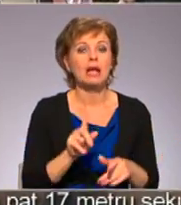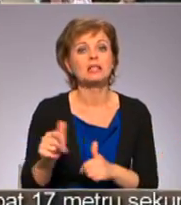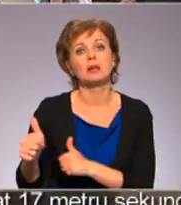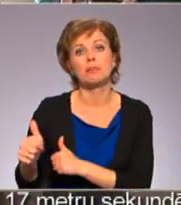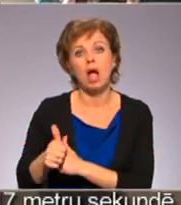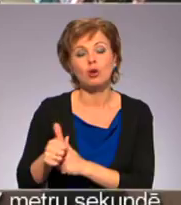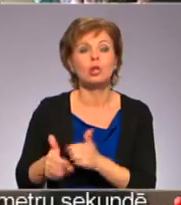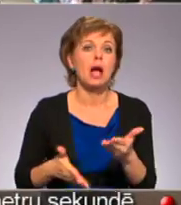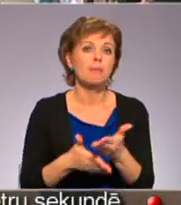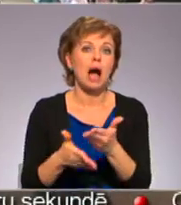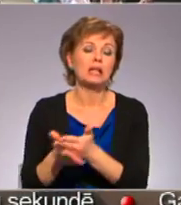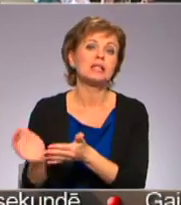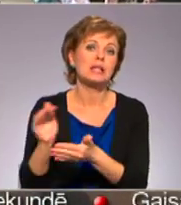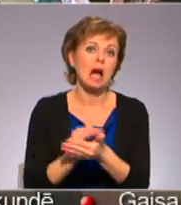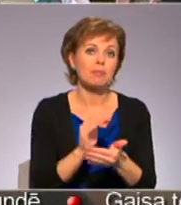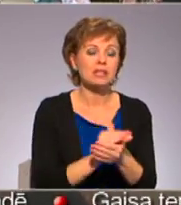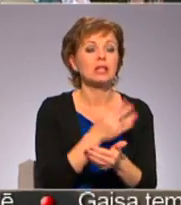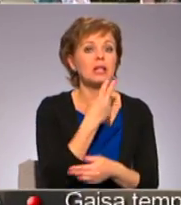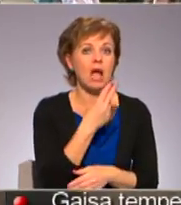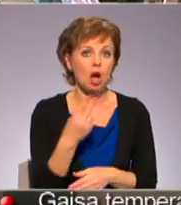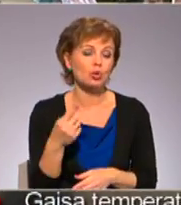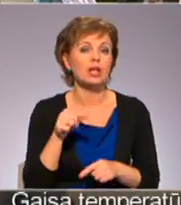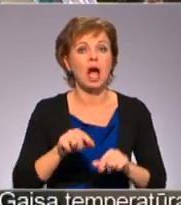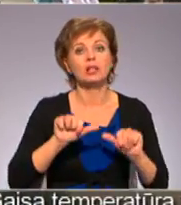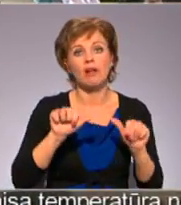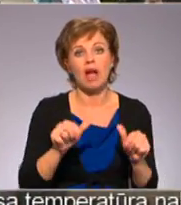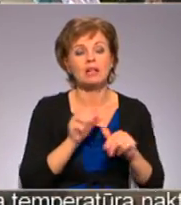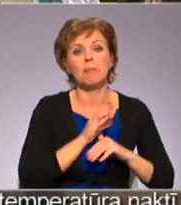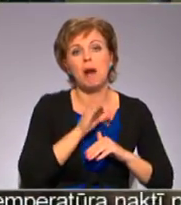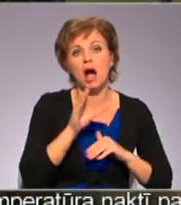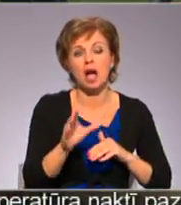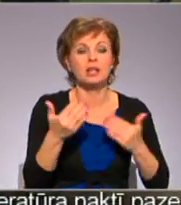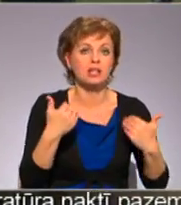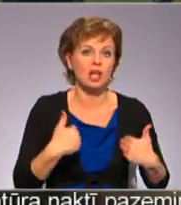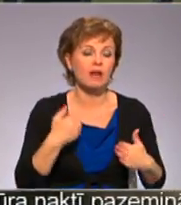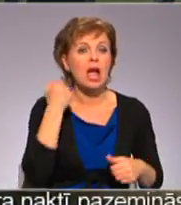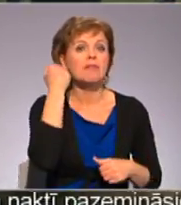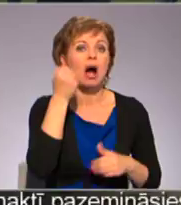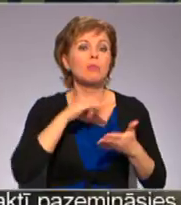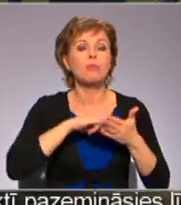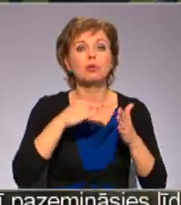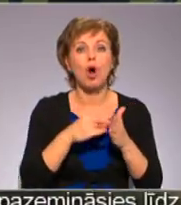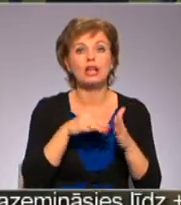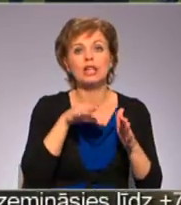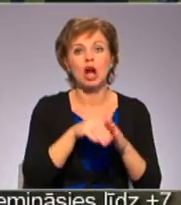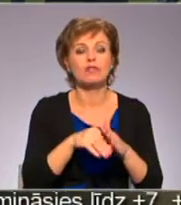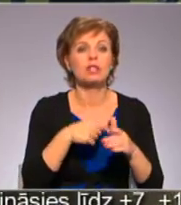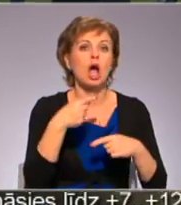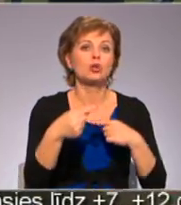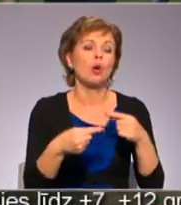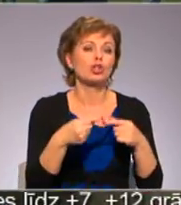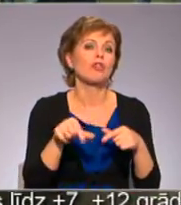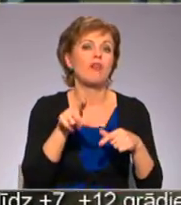blakām. Palīdzēt, iepazīt, ieraudzīt to, ja, un tādā veidā vienkārši bagātināt sevi. Valmierā projekta ietveros norisinājušās jau